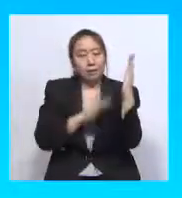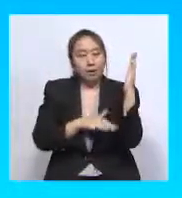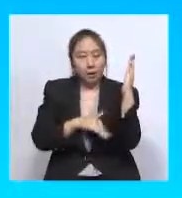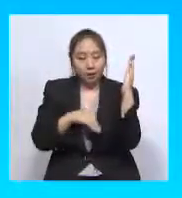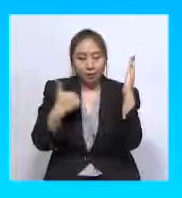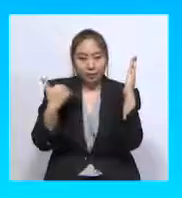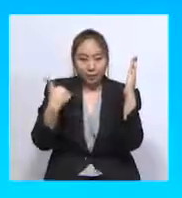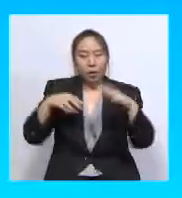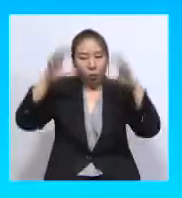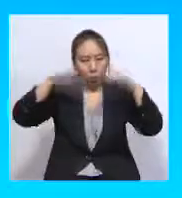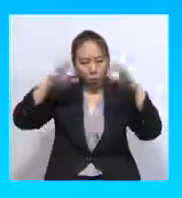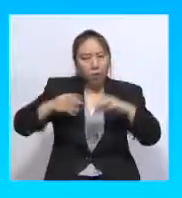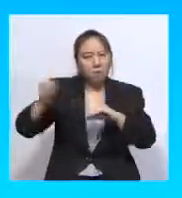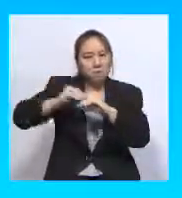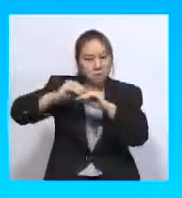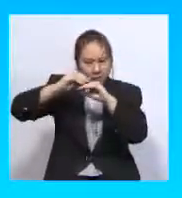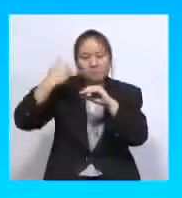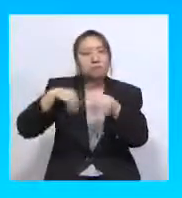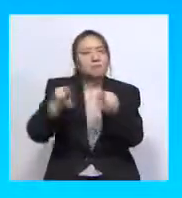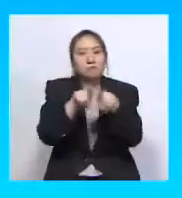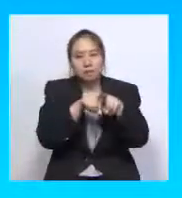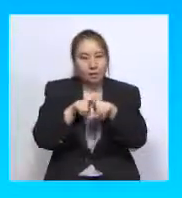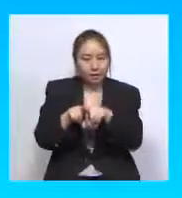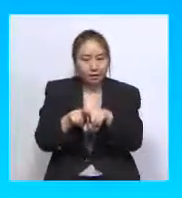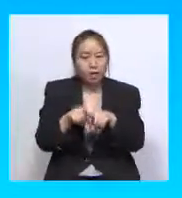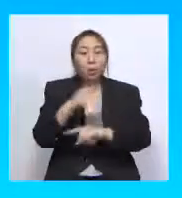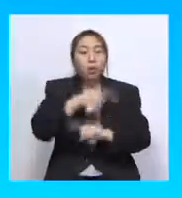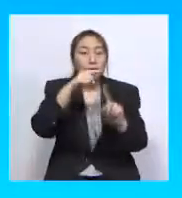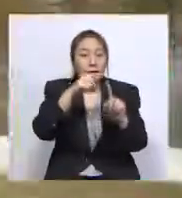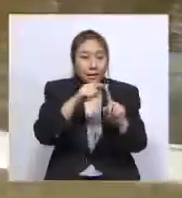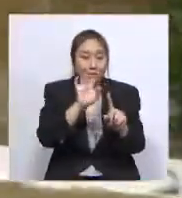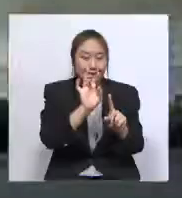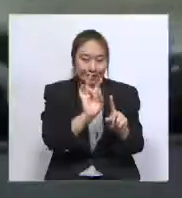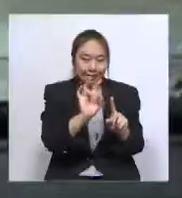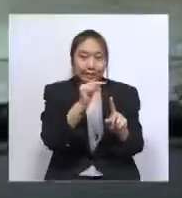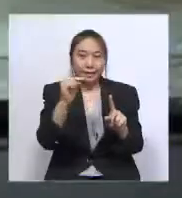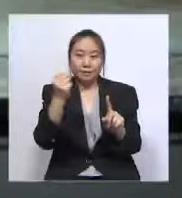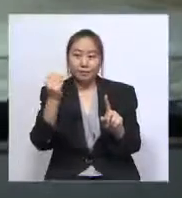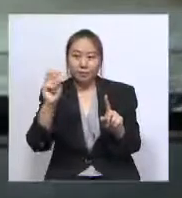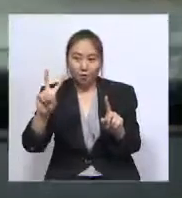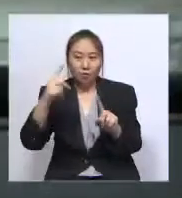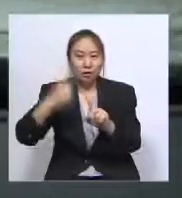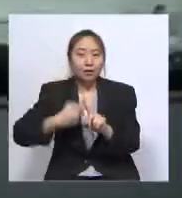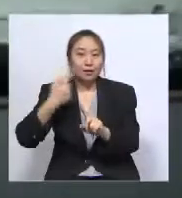ก็จะมีฝนเพิ่มมากขึ้นและฝนตกหนักเช่นเดียวกันในบางแห่งนะครับในช่วงของวันที่7ถึง12พฤษ